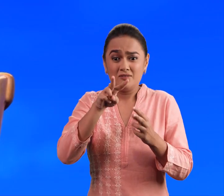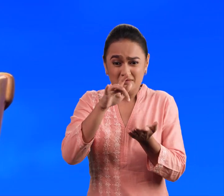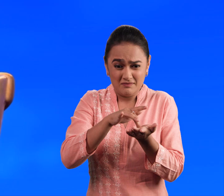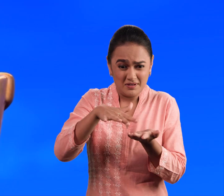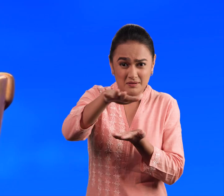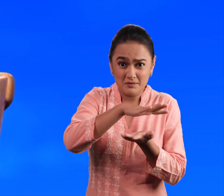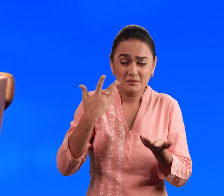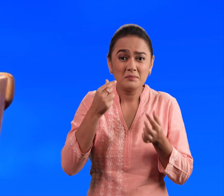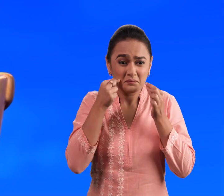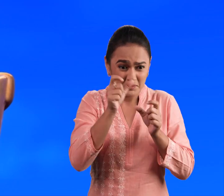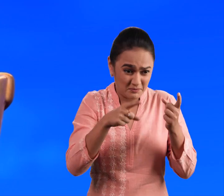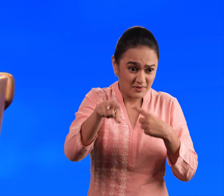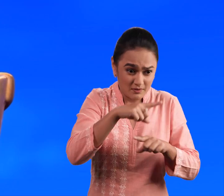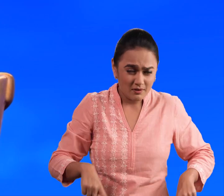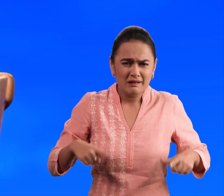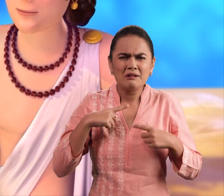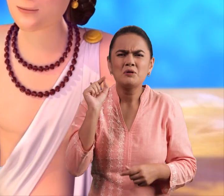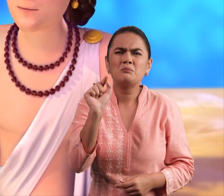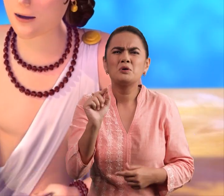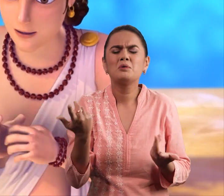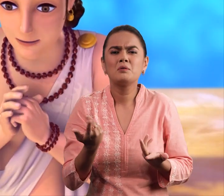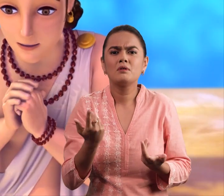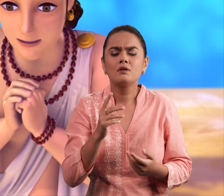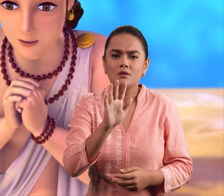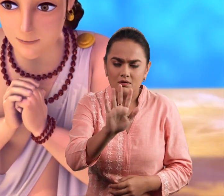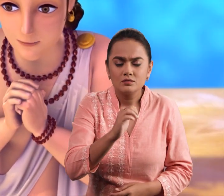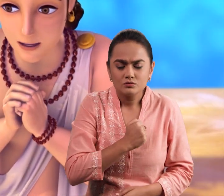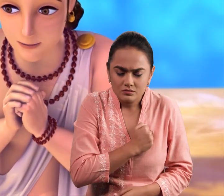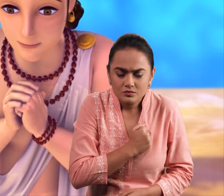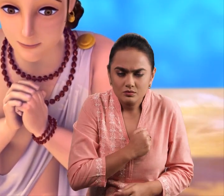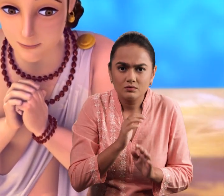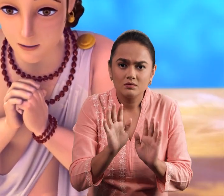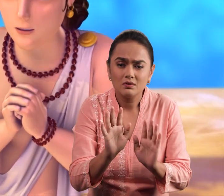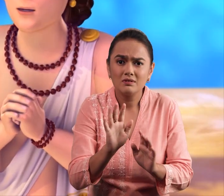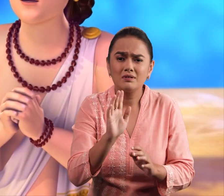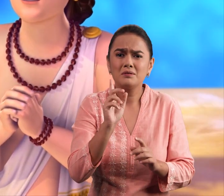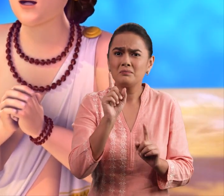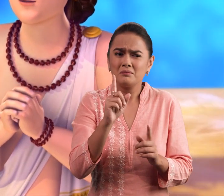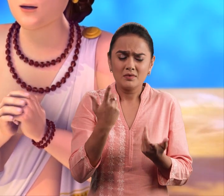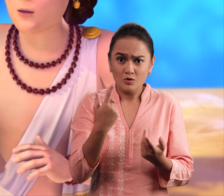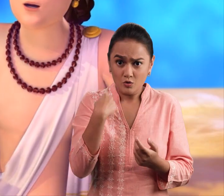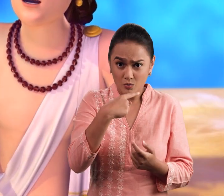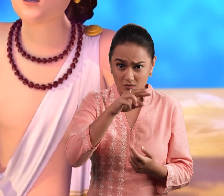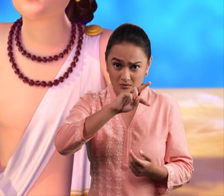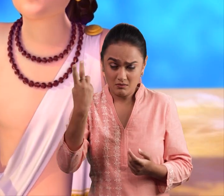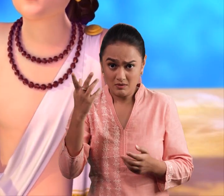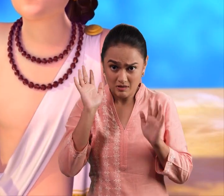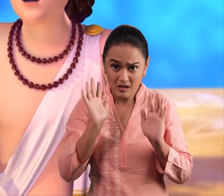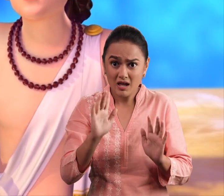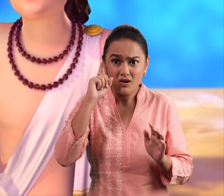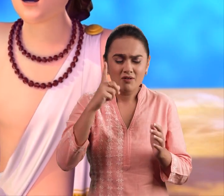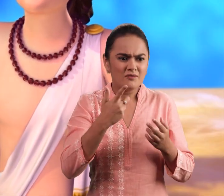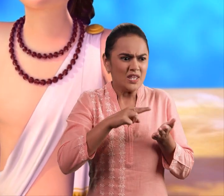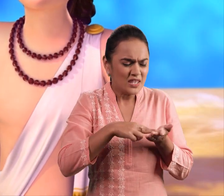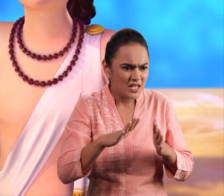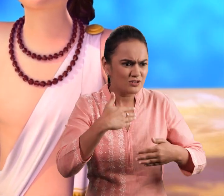इन ग्वालों के बीच रहने की आवश्यकता क्यों होने लगी? मुझे क्षमा करे ब्रह्मदेव, पर क्या कोई और है जो सृष्टि